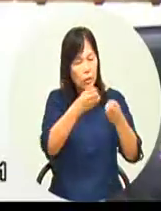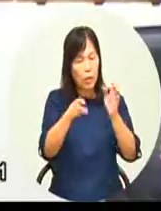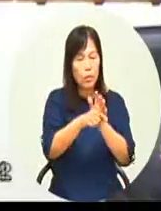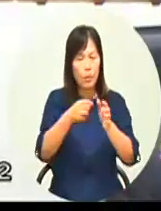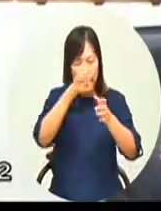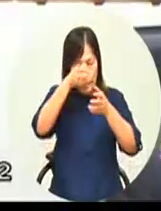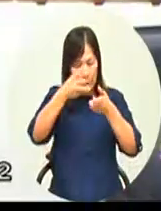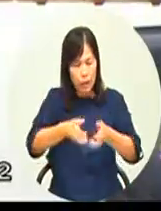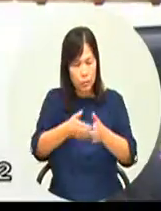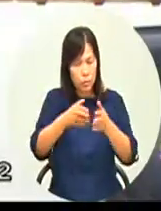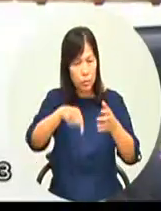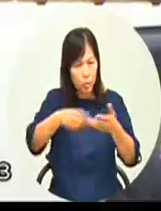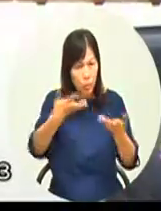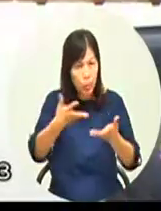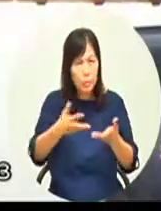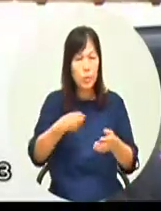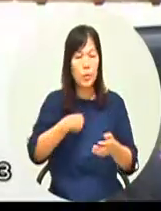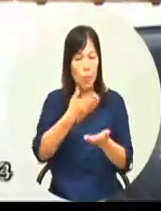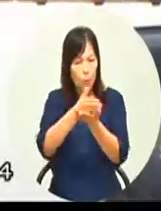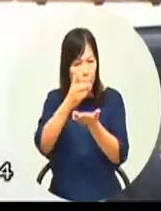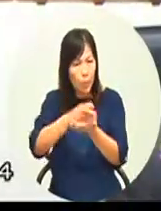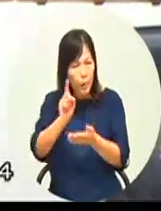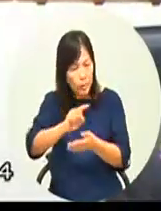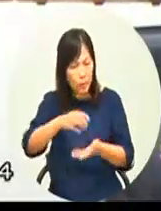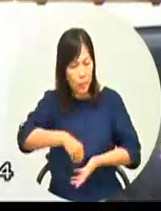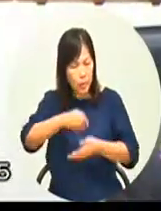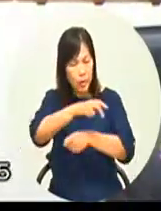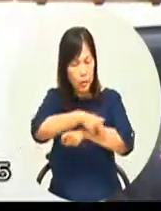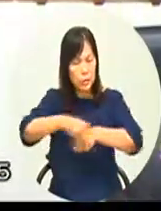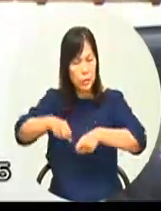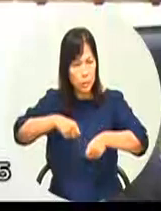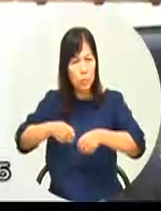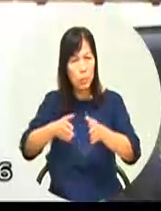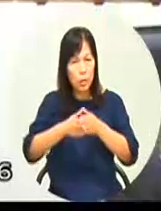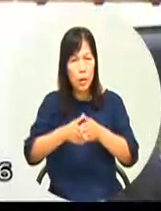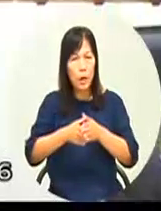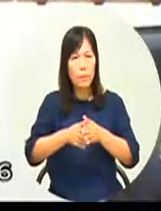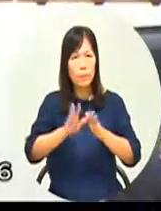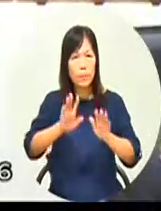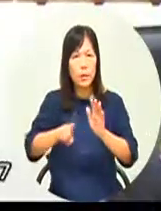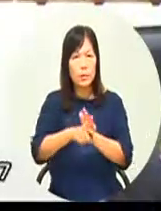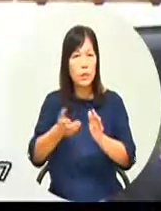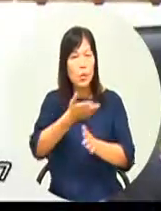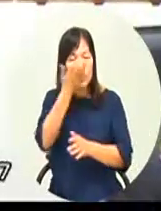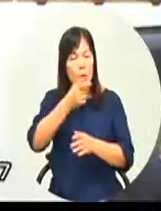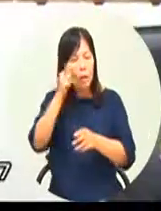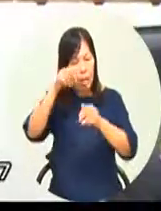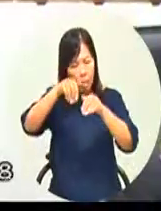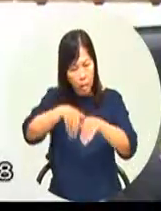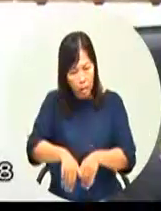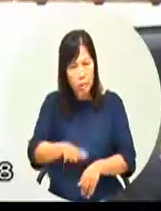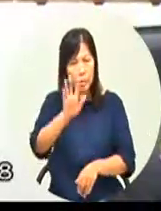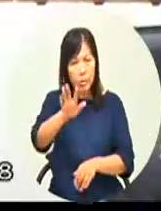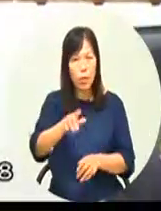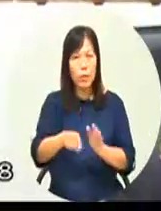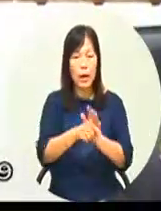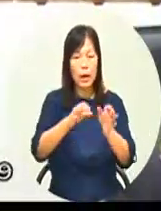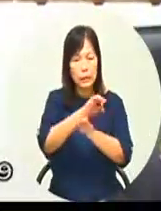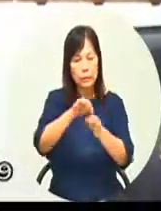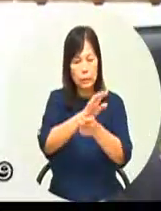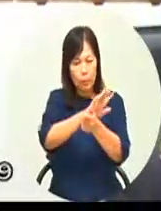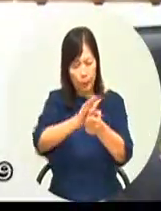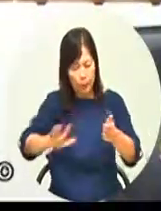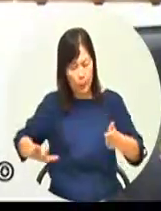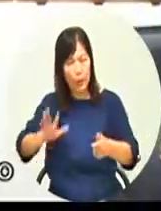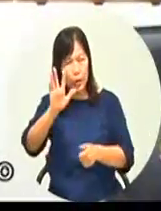重视的问题要怎么样解决，提出的方案哦。如果说在现在观光这么萧条之下，然后整个经济影响层面